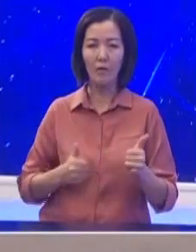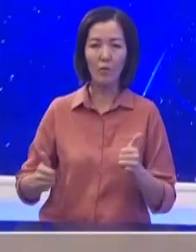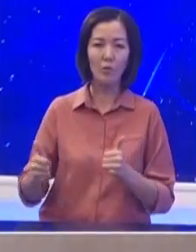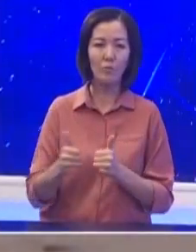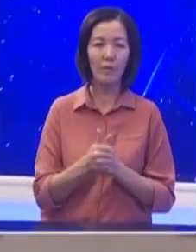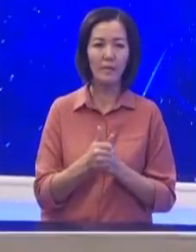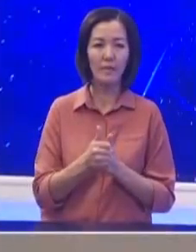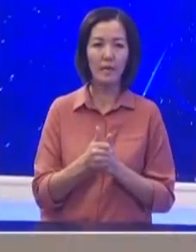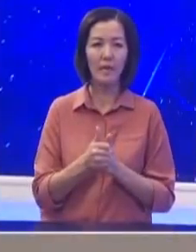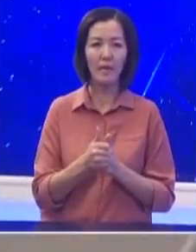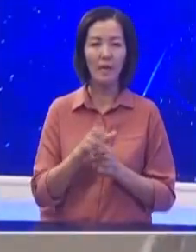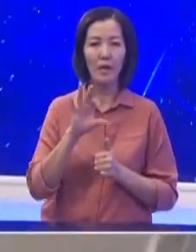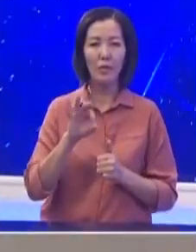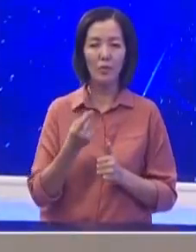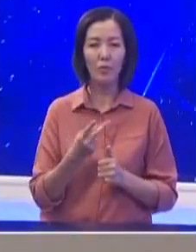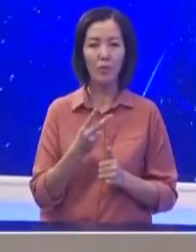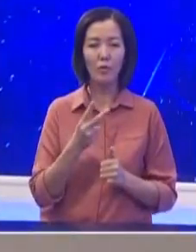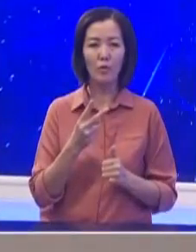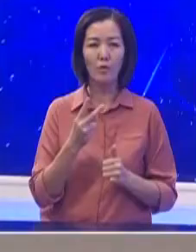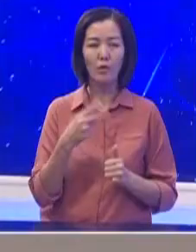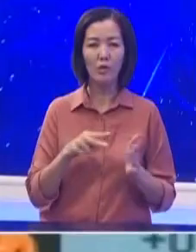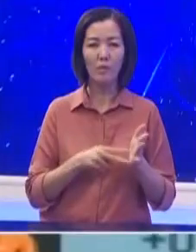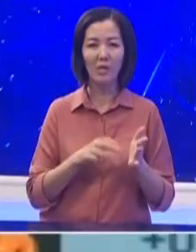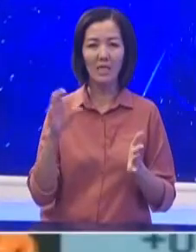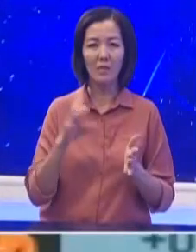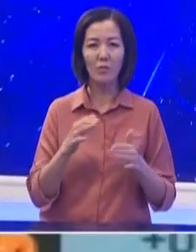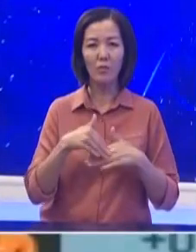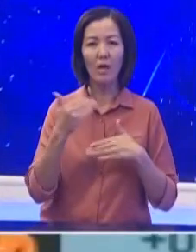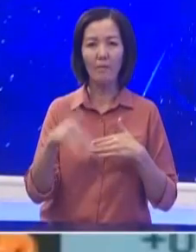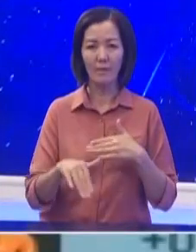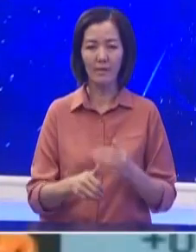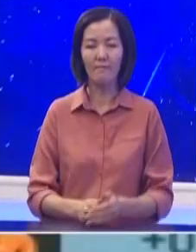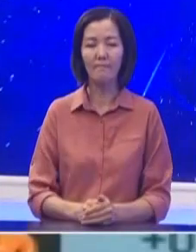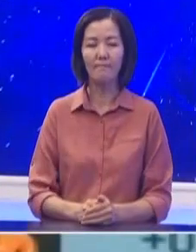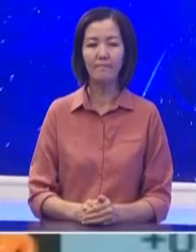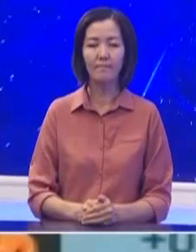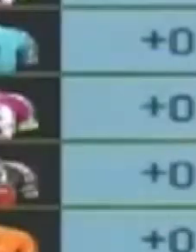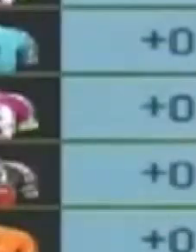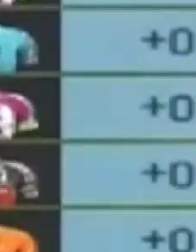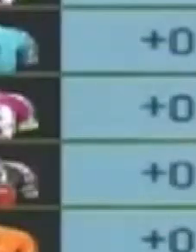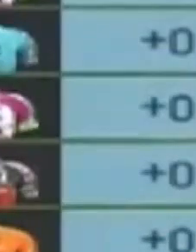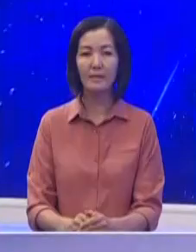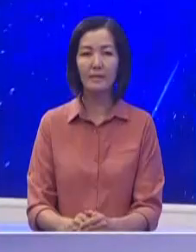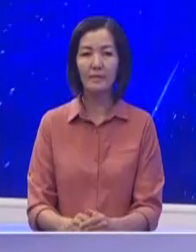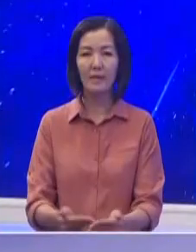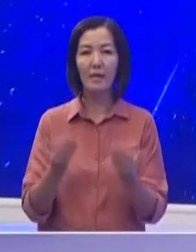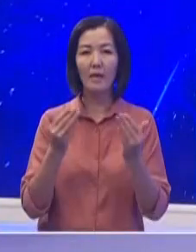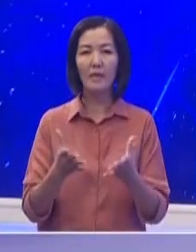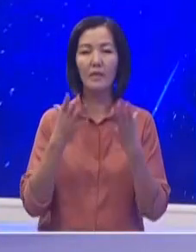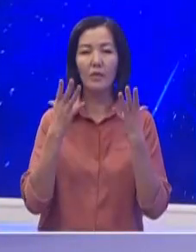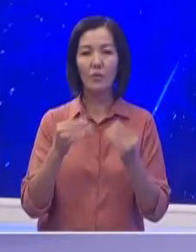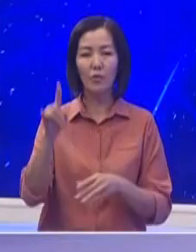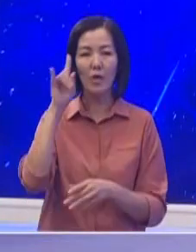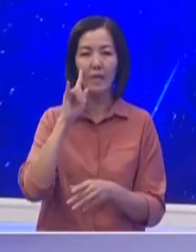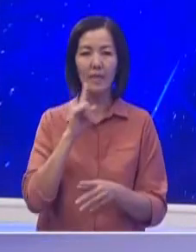атлеттен небәрі 0,27 секундқа қалып келеді. Жарқын Нұрланұлы, Жетісу телеарнасы. Бұл